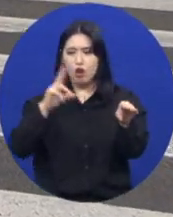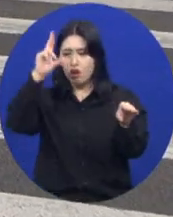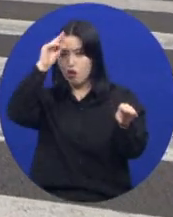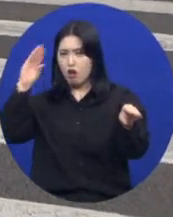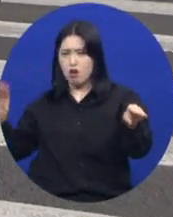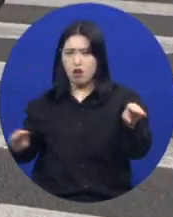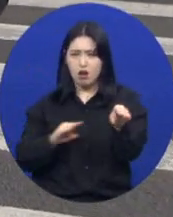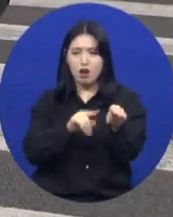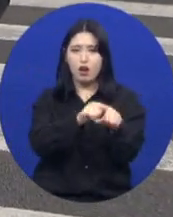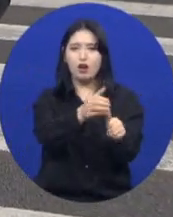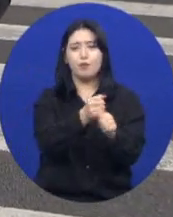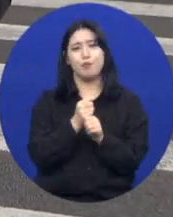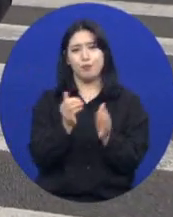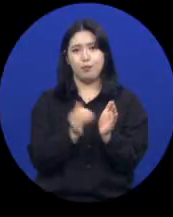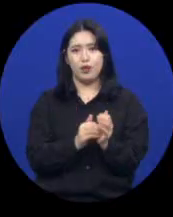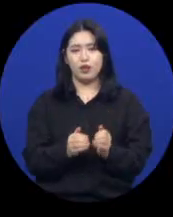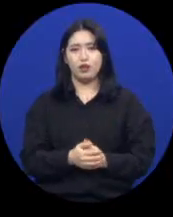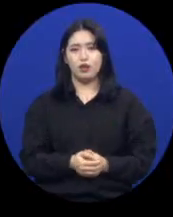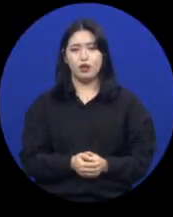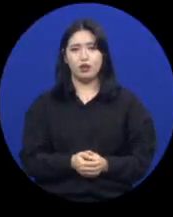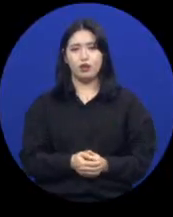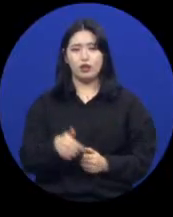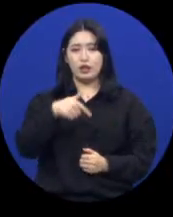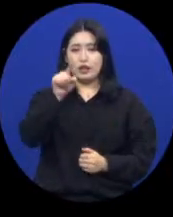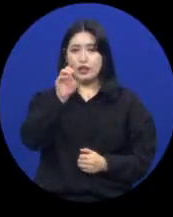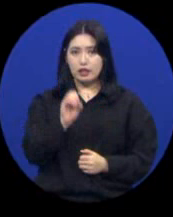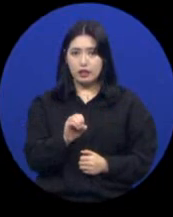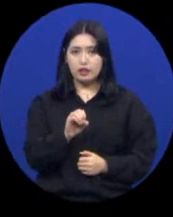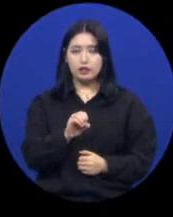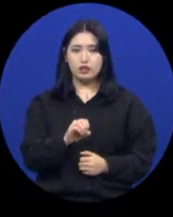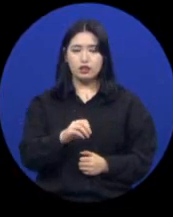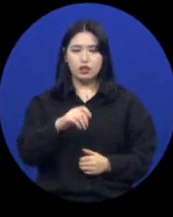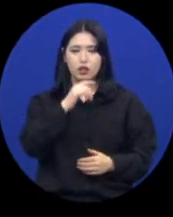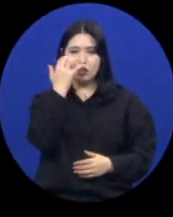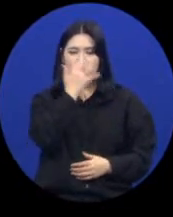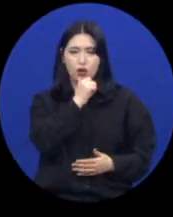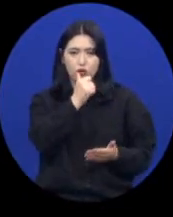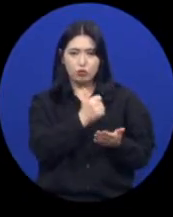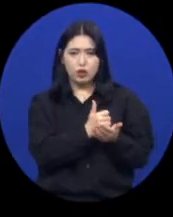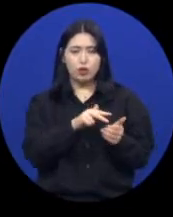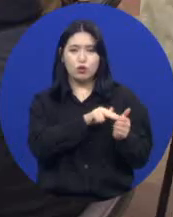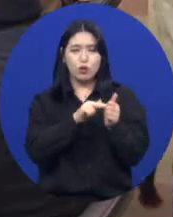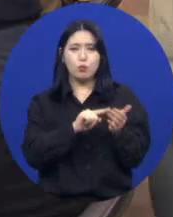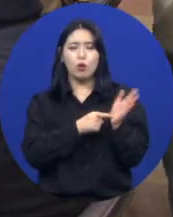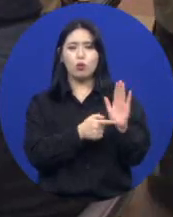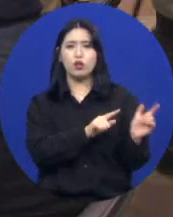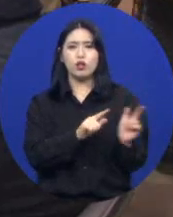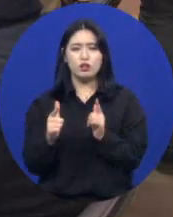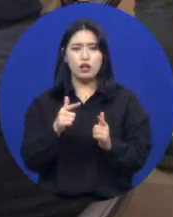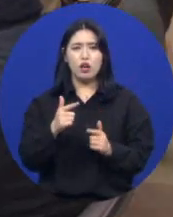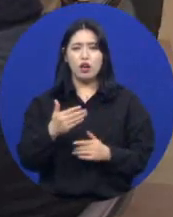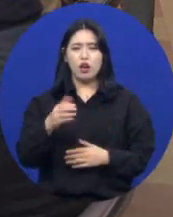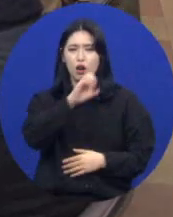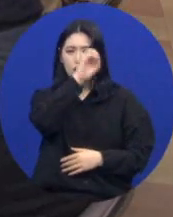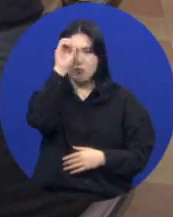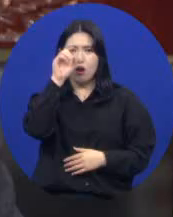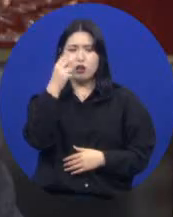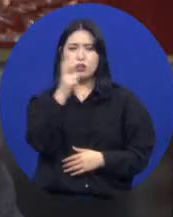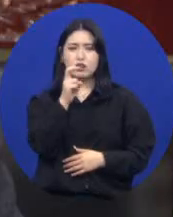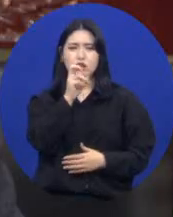경찰에 붙잡혔습니다 강씨는 성범죄로 신상이 공개되는 등 전과 가 20여 차례나 있고